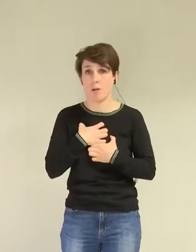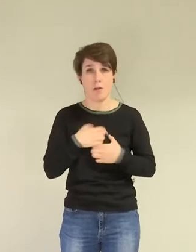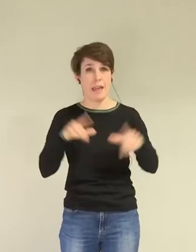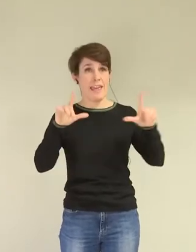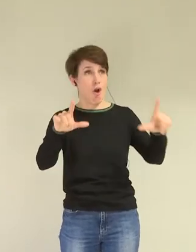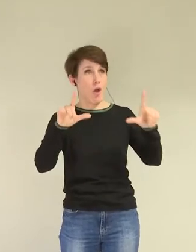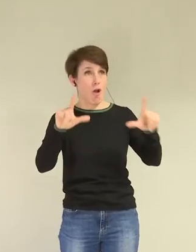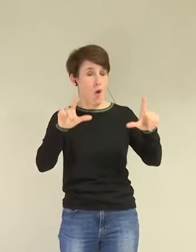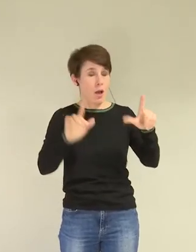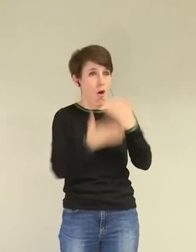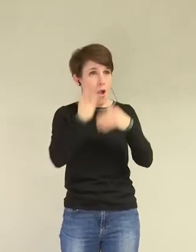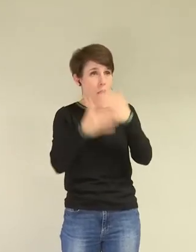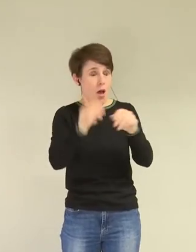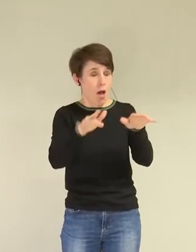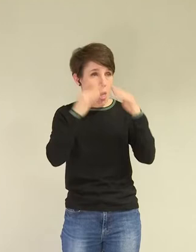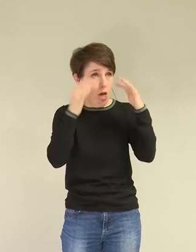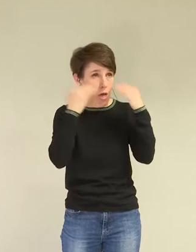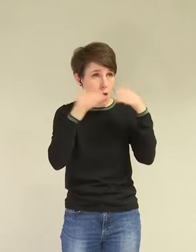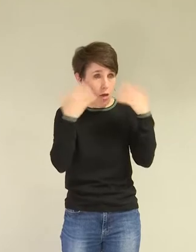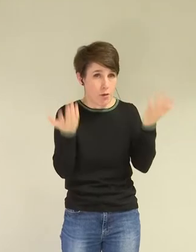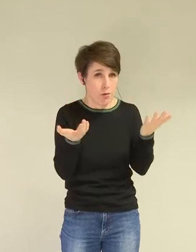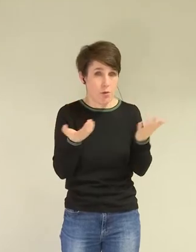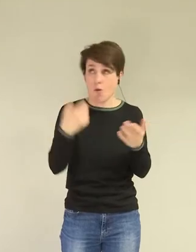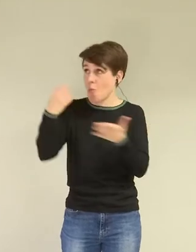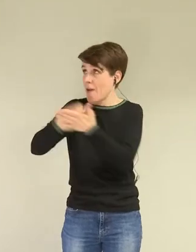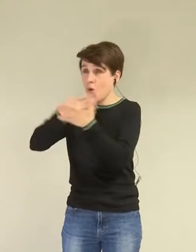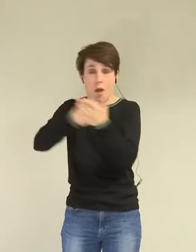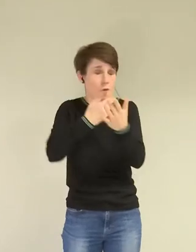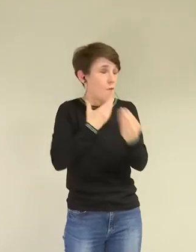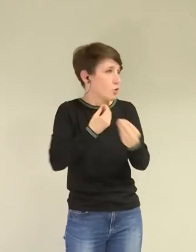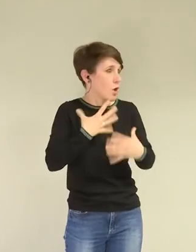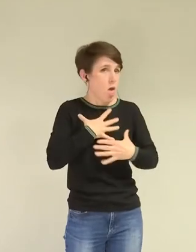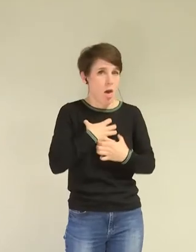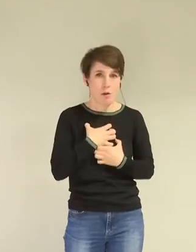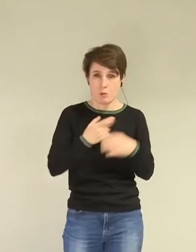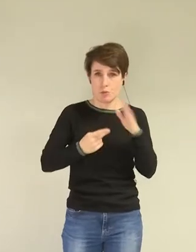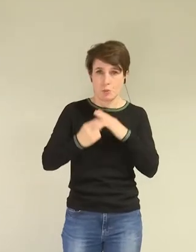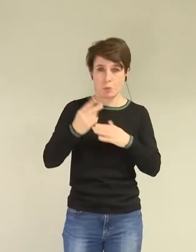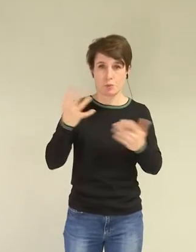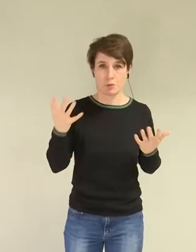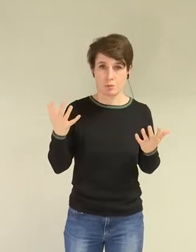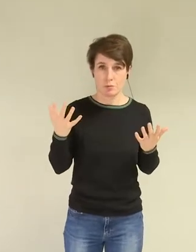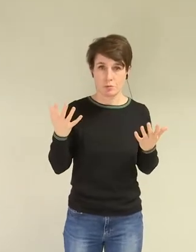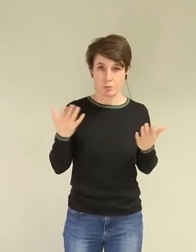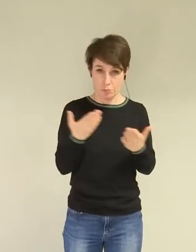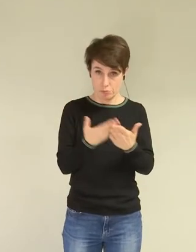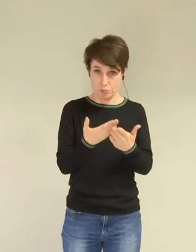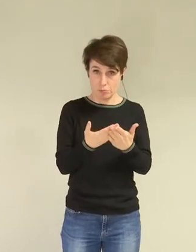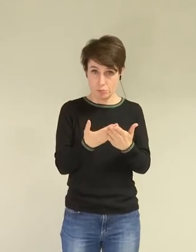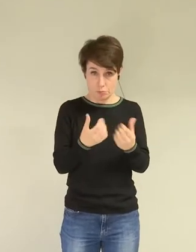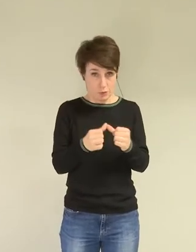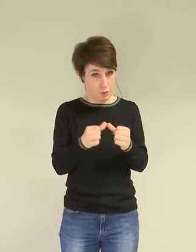écran l'exposition isolé et constante à des informations angoissante tout cela il est primordial de